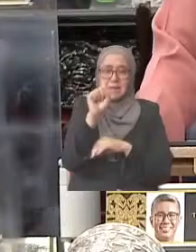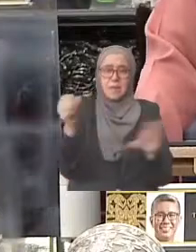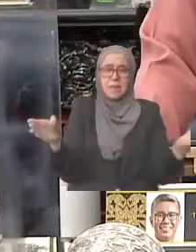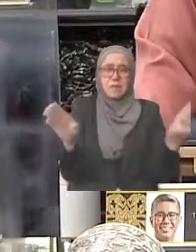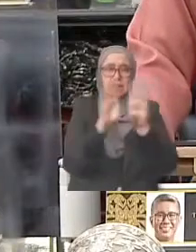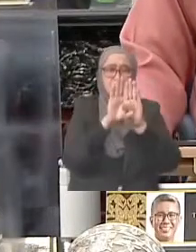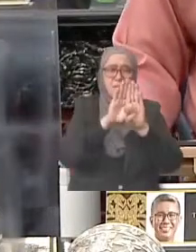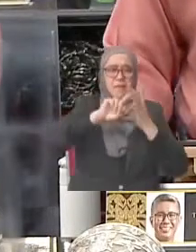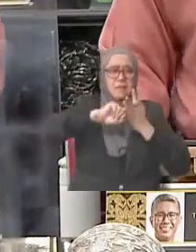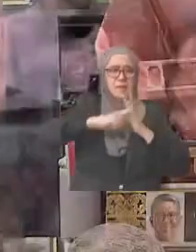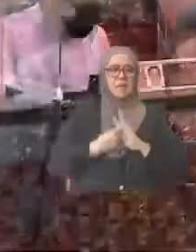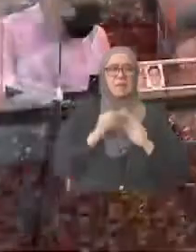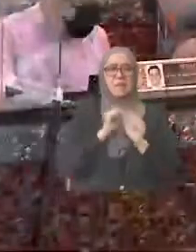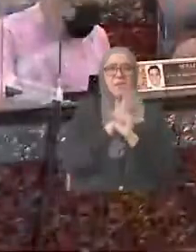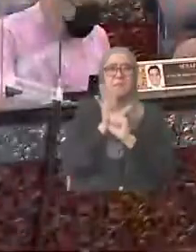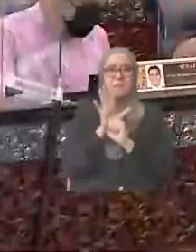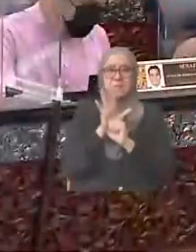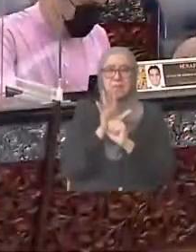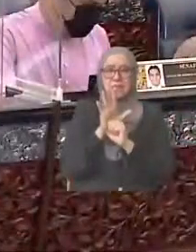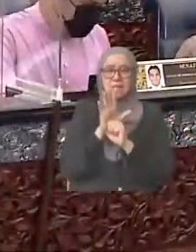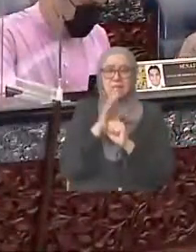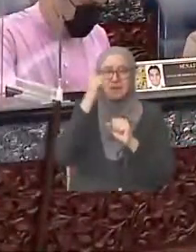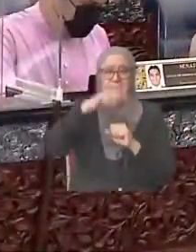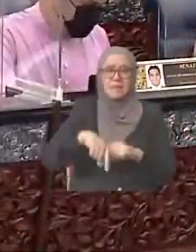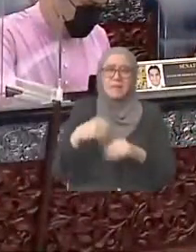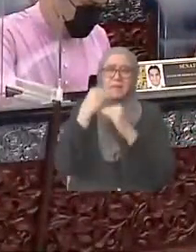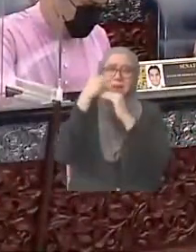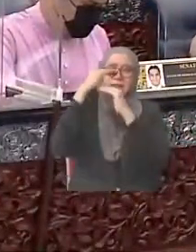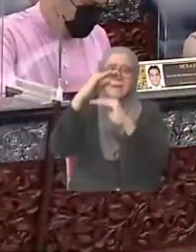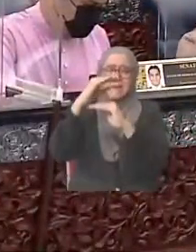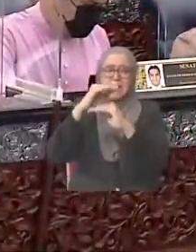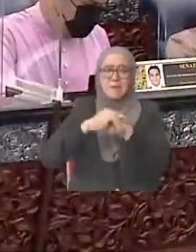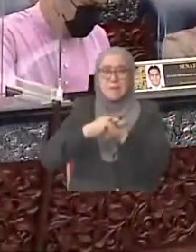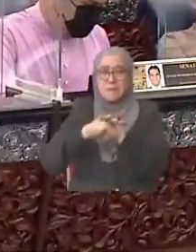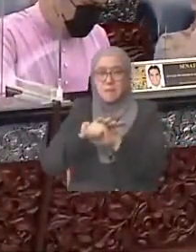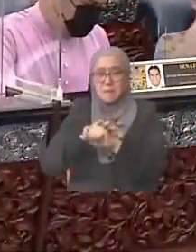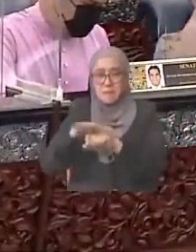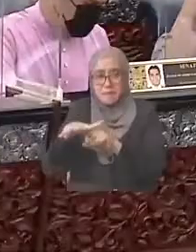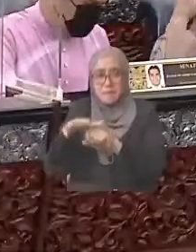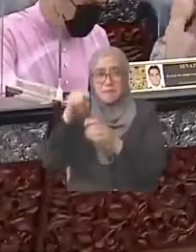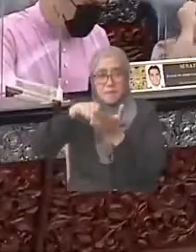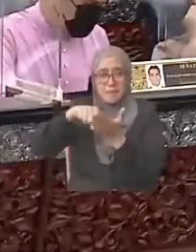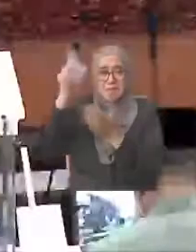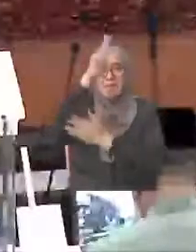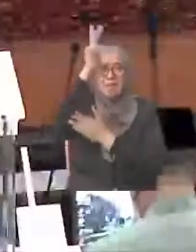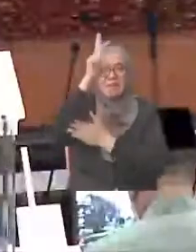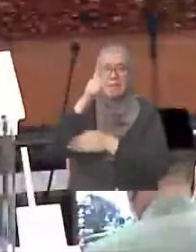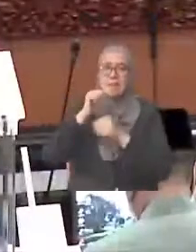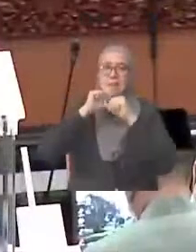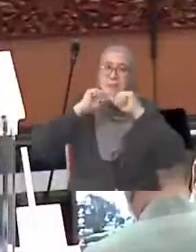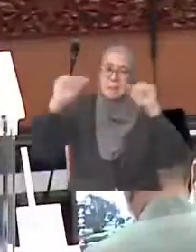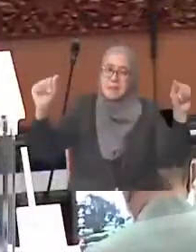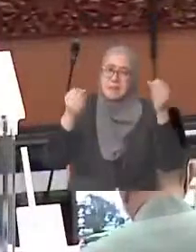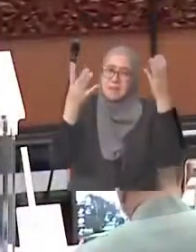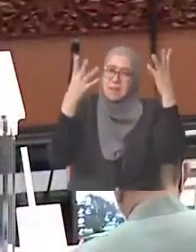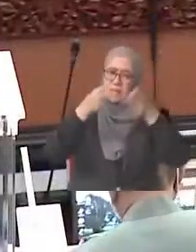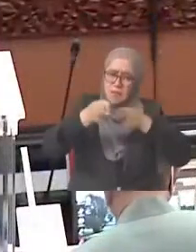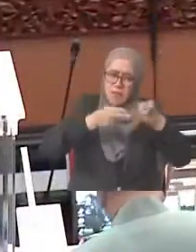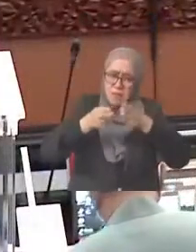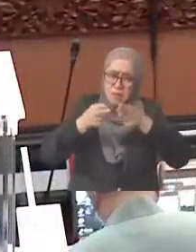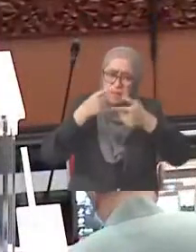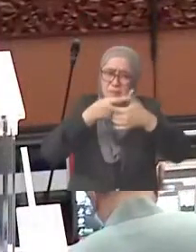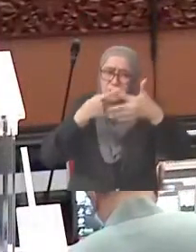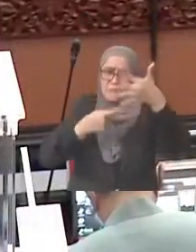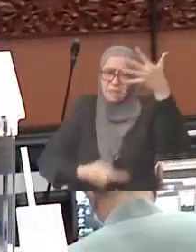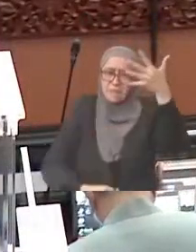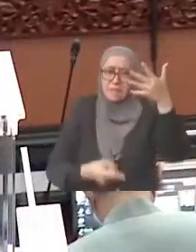ini bermula dalam meminum kesan ini kerajaan telah umumkan berbagai inisiatif melalui